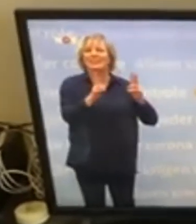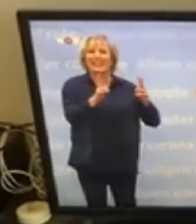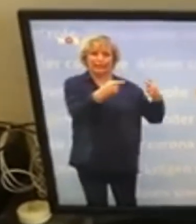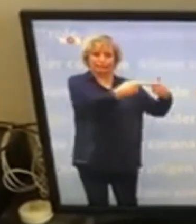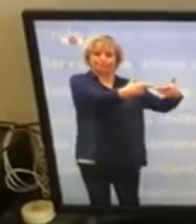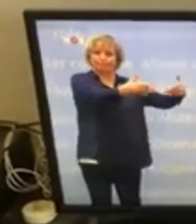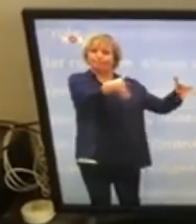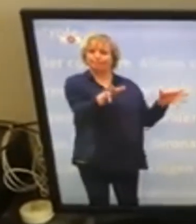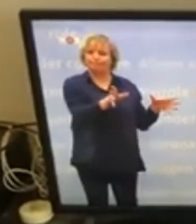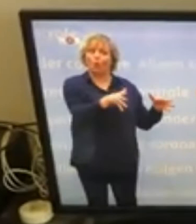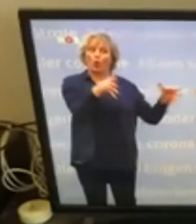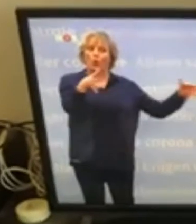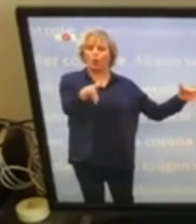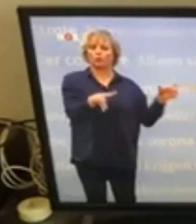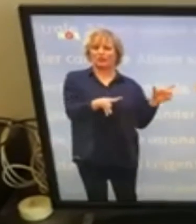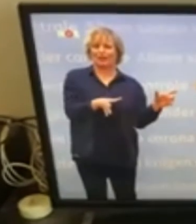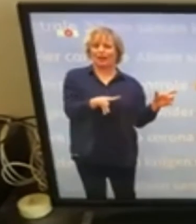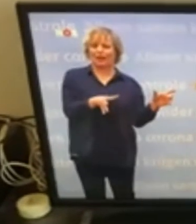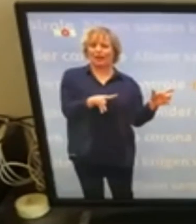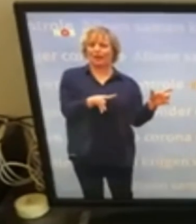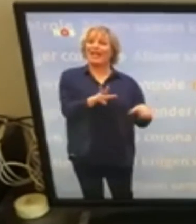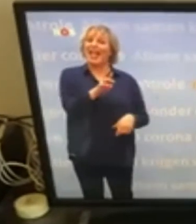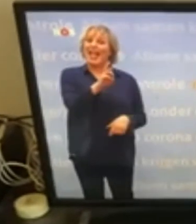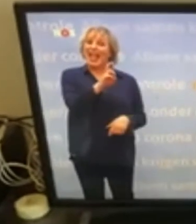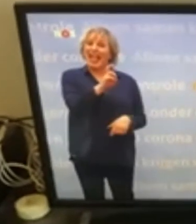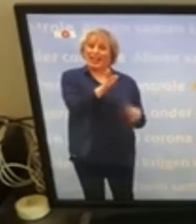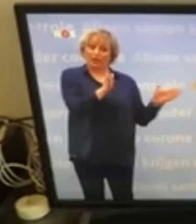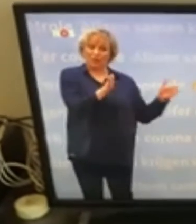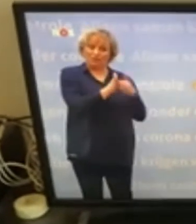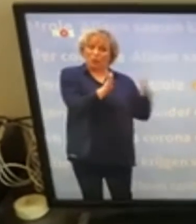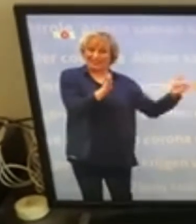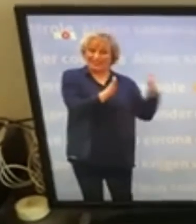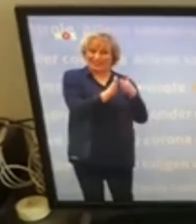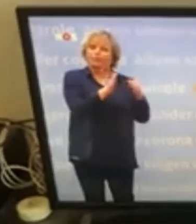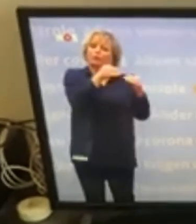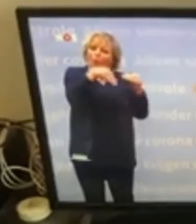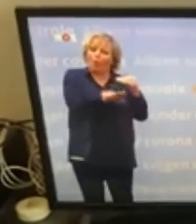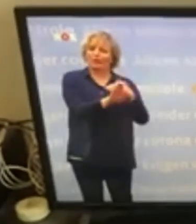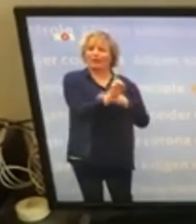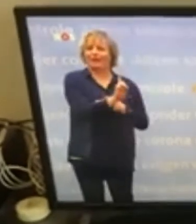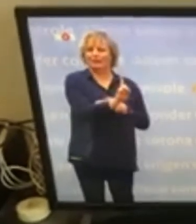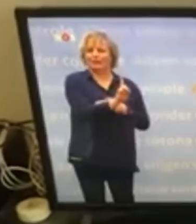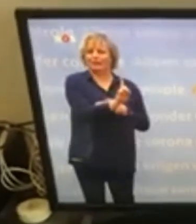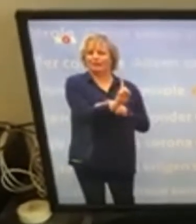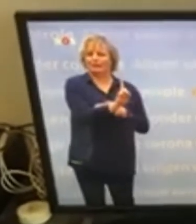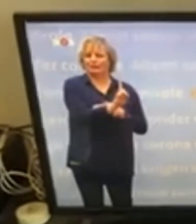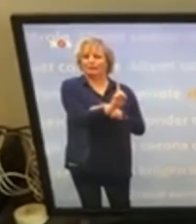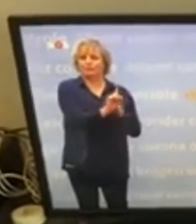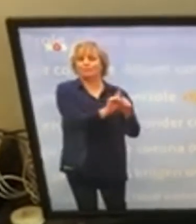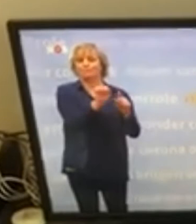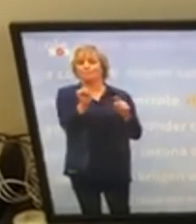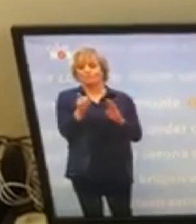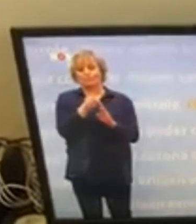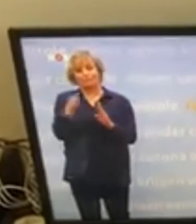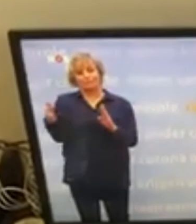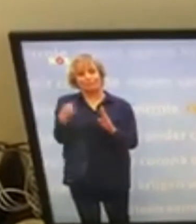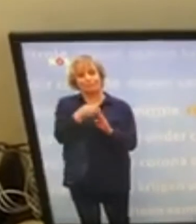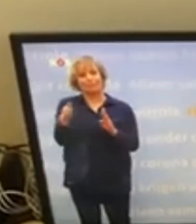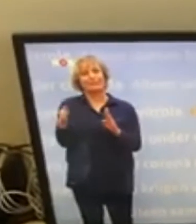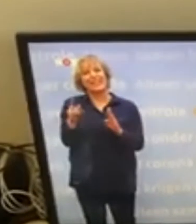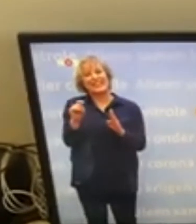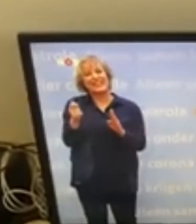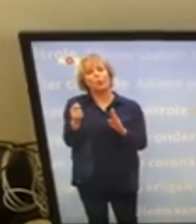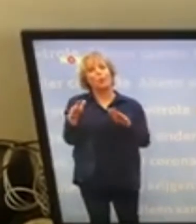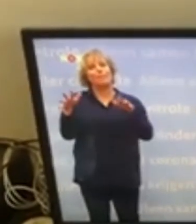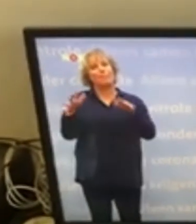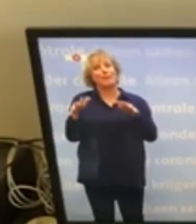grootste deel uitmaakt. En de R zit voor die variant net onder de 1. Maar van die nieuwe Britse variant